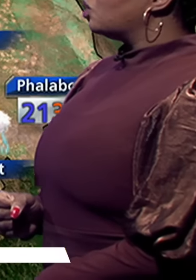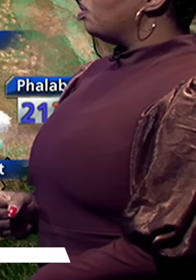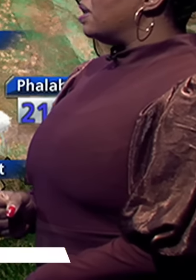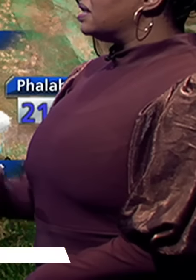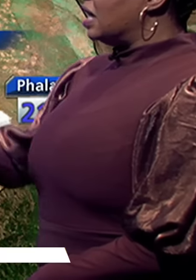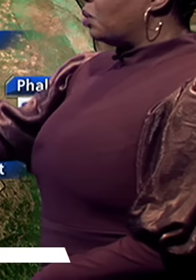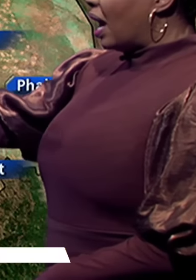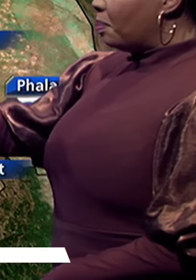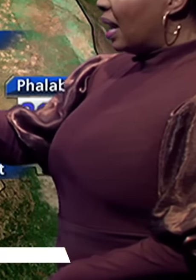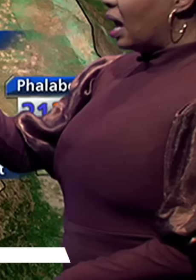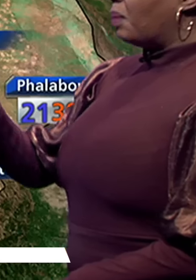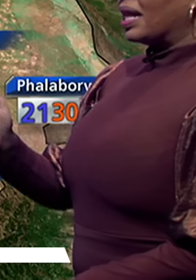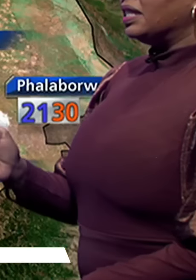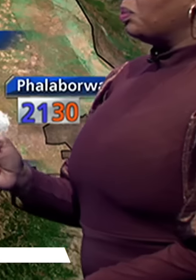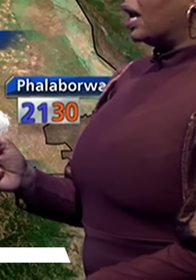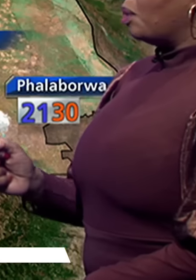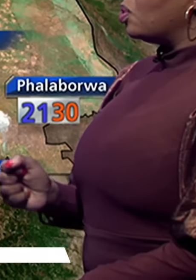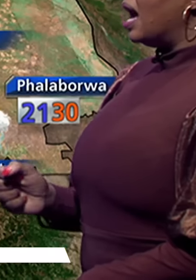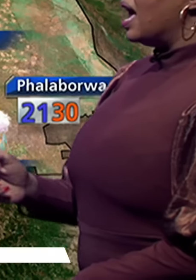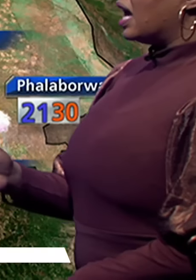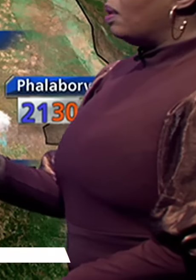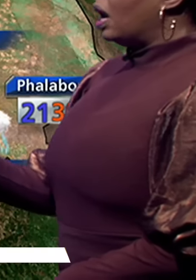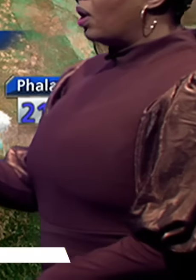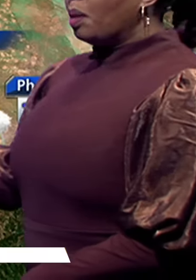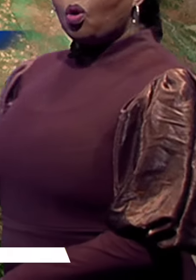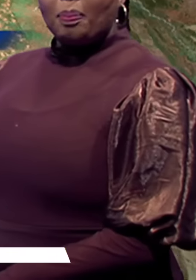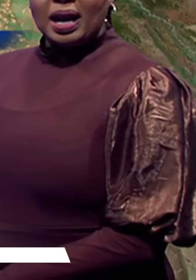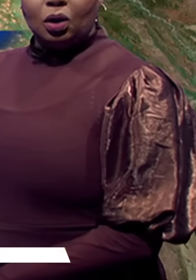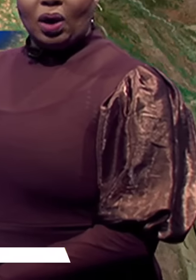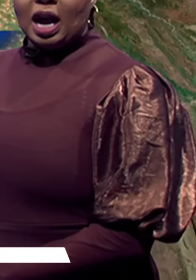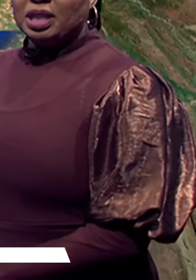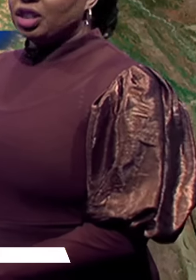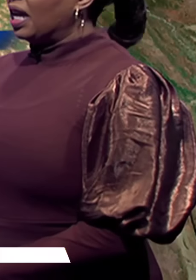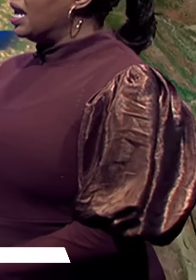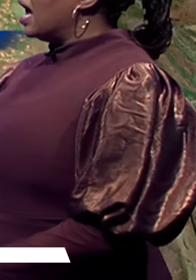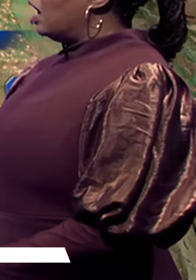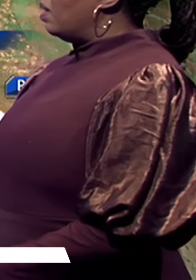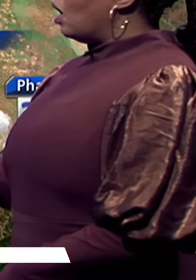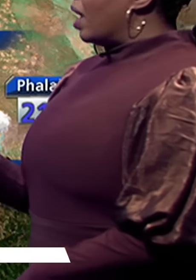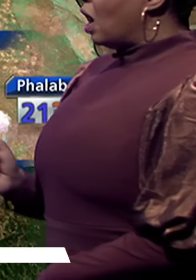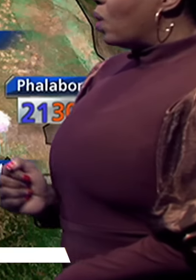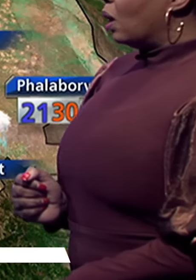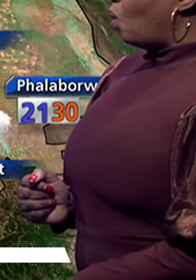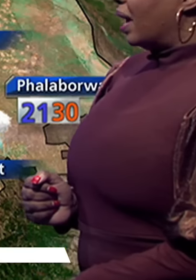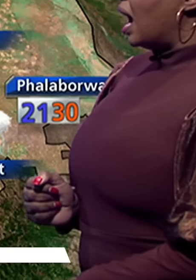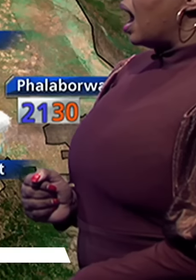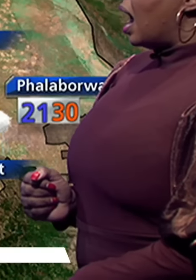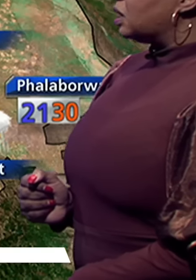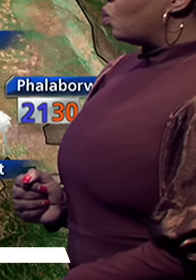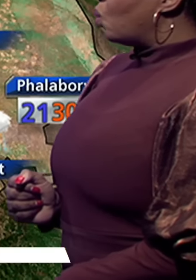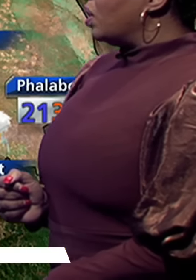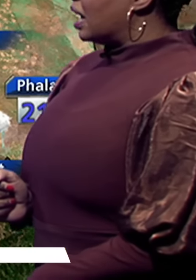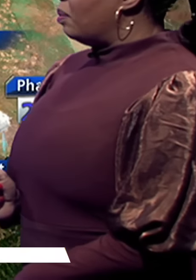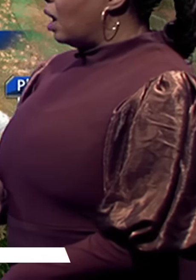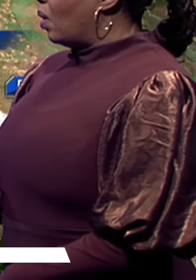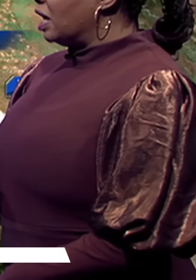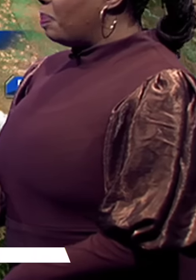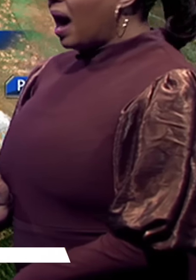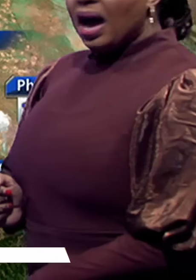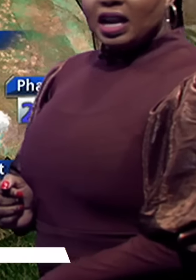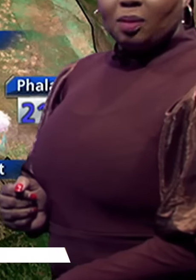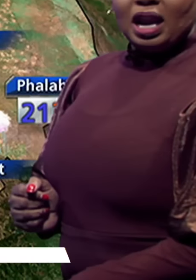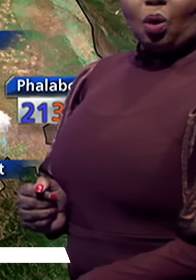tše 29 bogareng ba naga ba tla itemogela pula re lebelela gona Mokopane le gona ga Mashashane re lebelela wena o leng gona ga Sekhukhune re lebelela